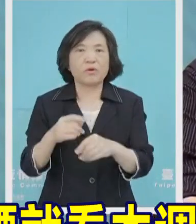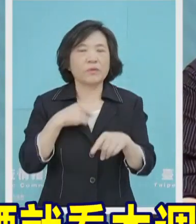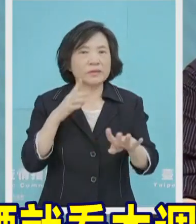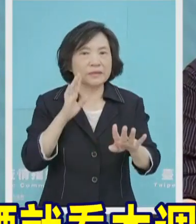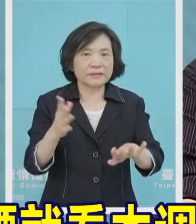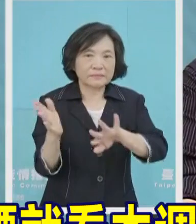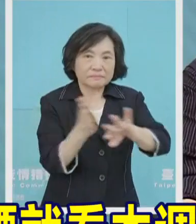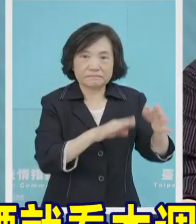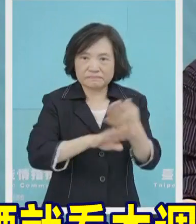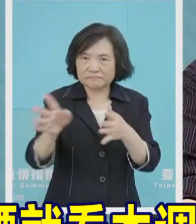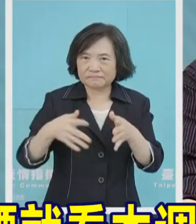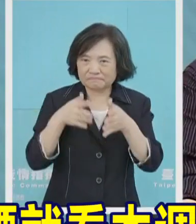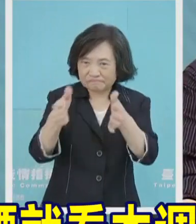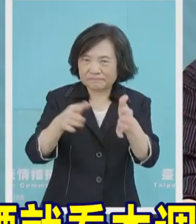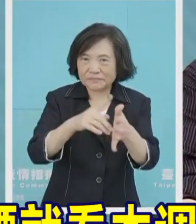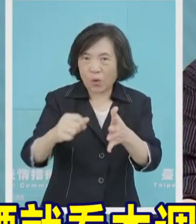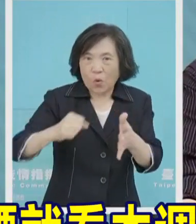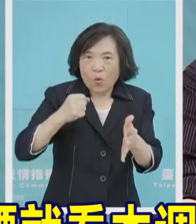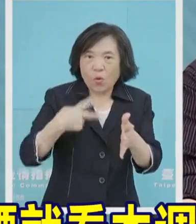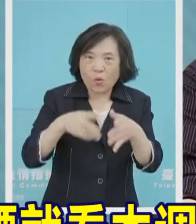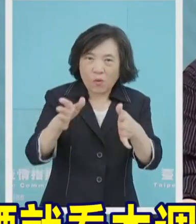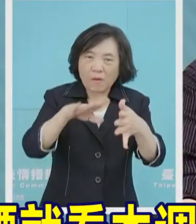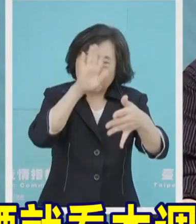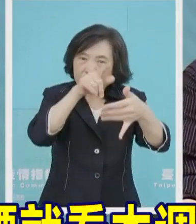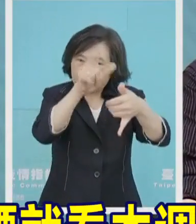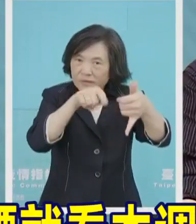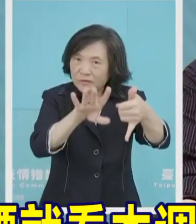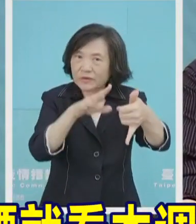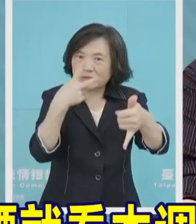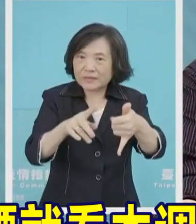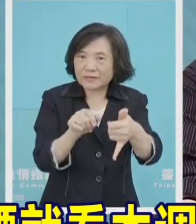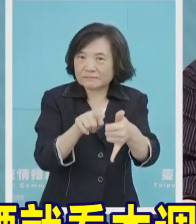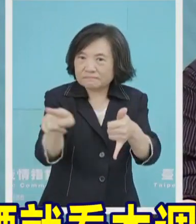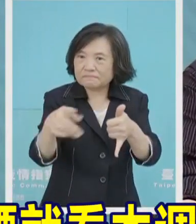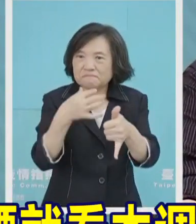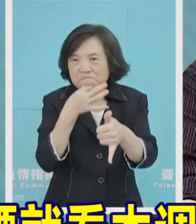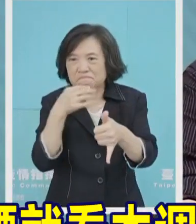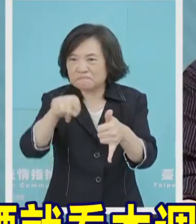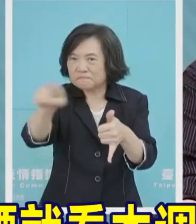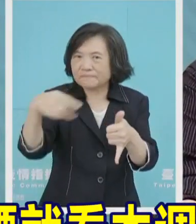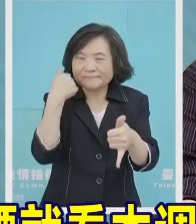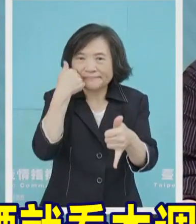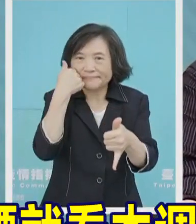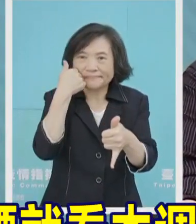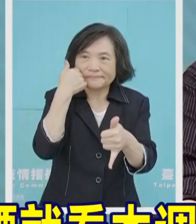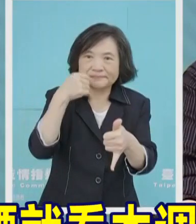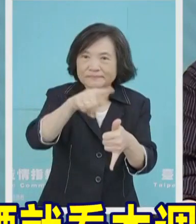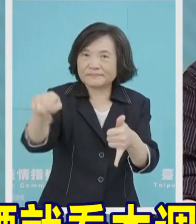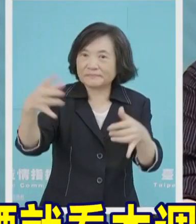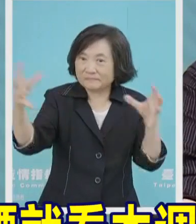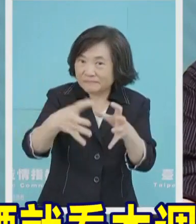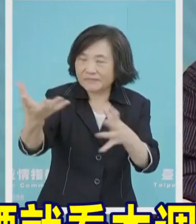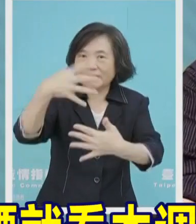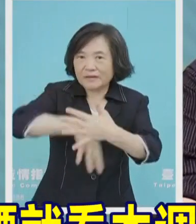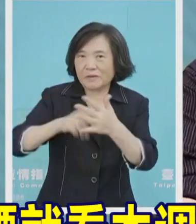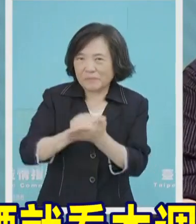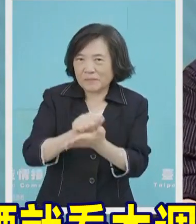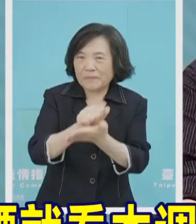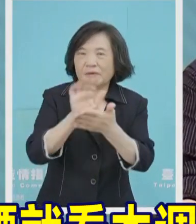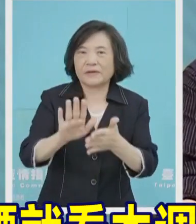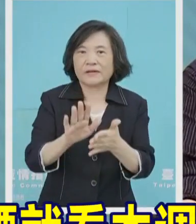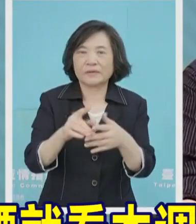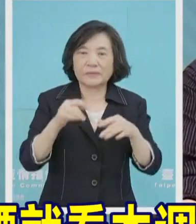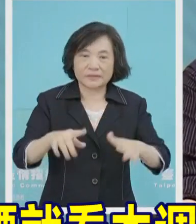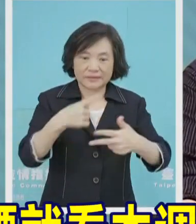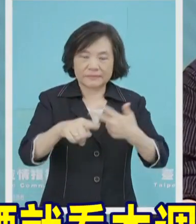力气去追那一些确诊者哈，扩大框列，你知道哈。那所以这个礼拜应该就是观察期，所以到